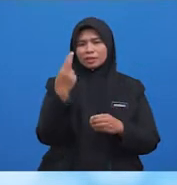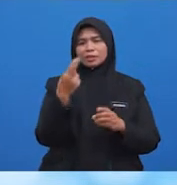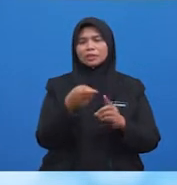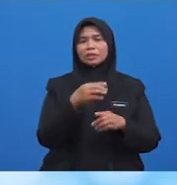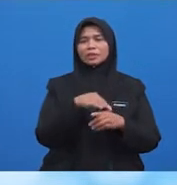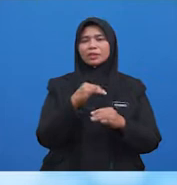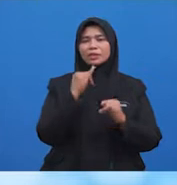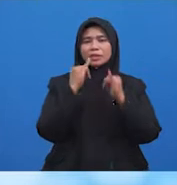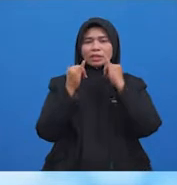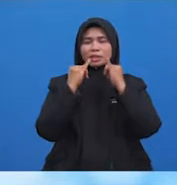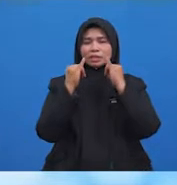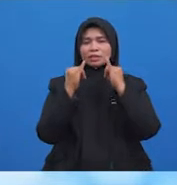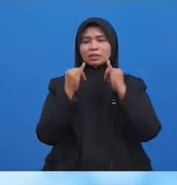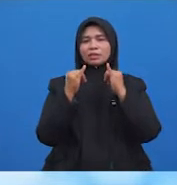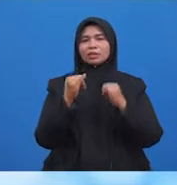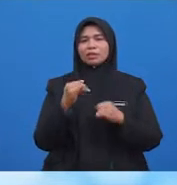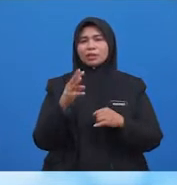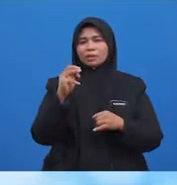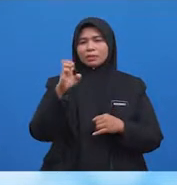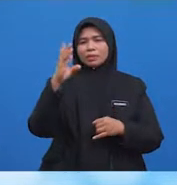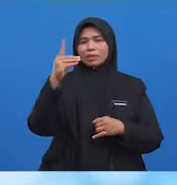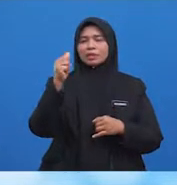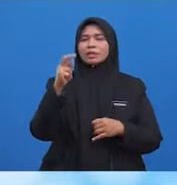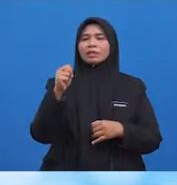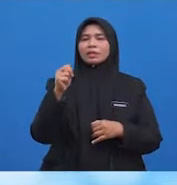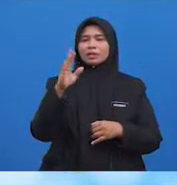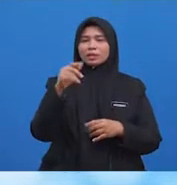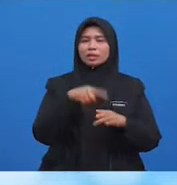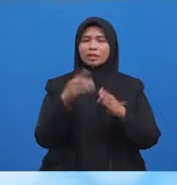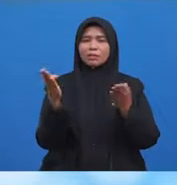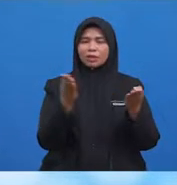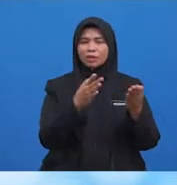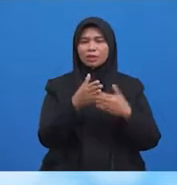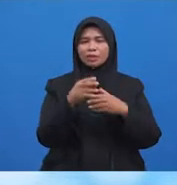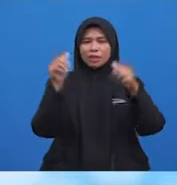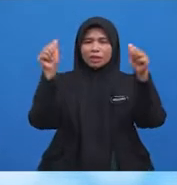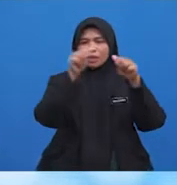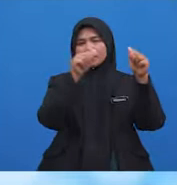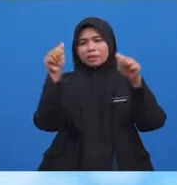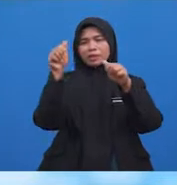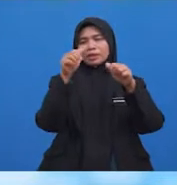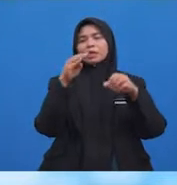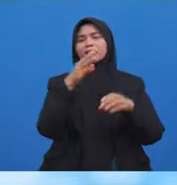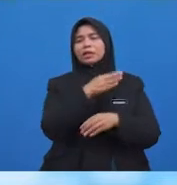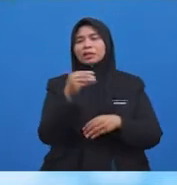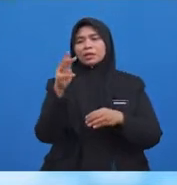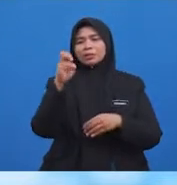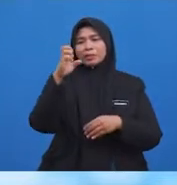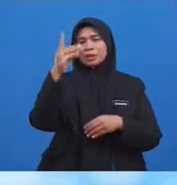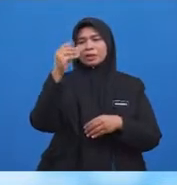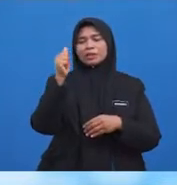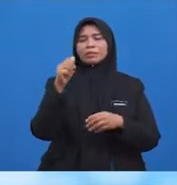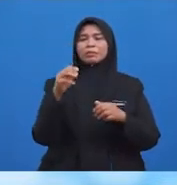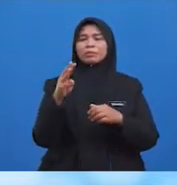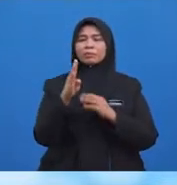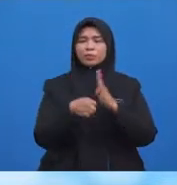daripada interaksi medan magnet yang dibawa oleh Angie sudah dan